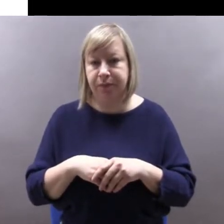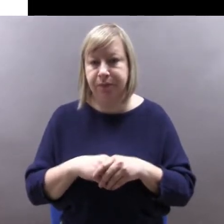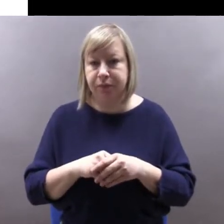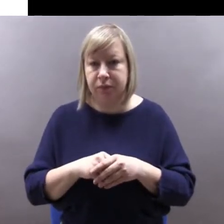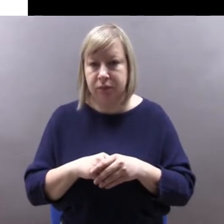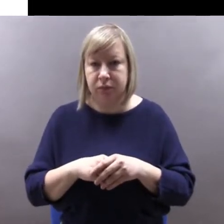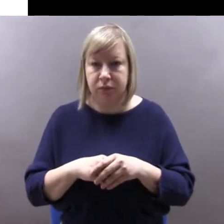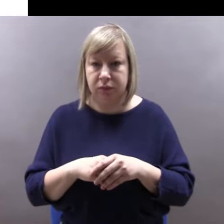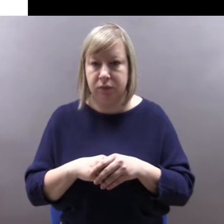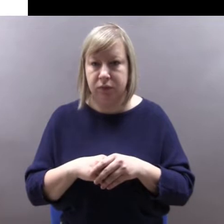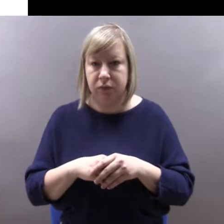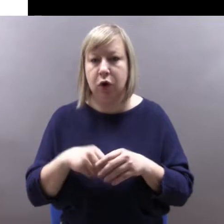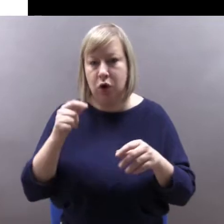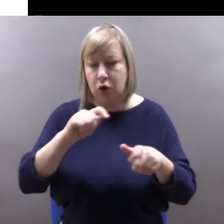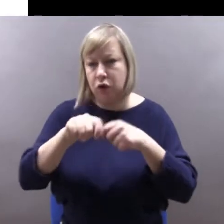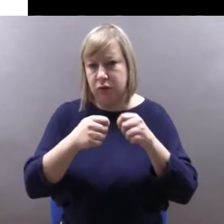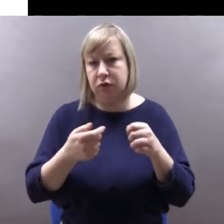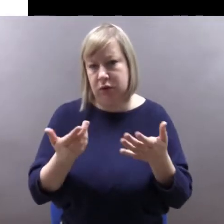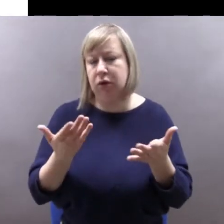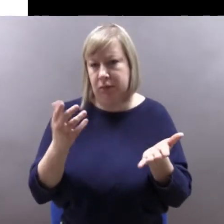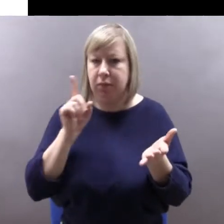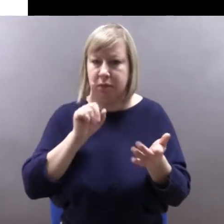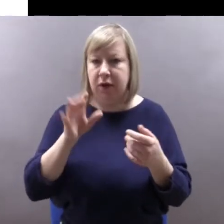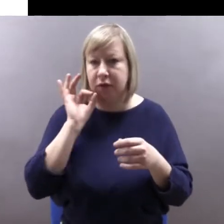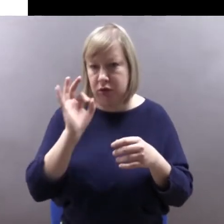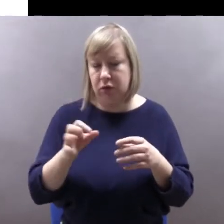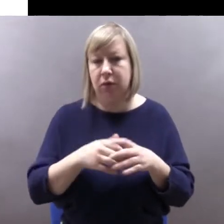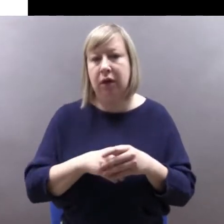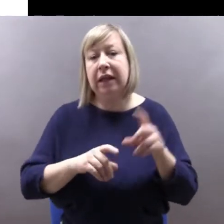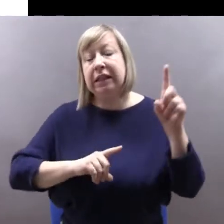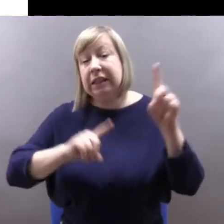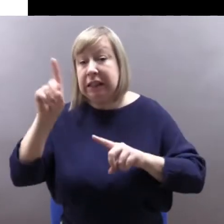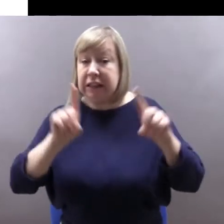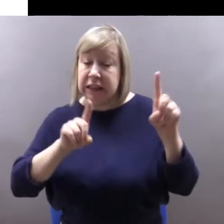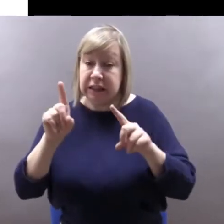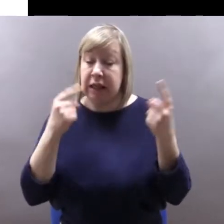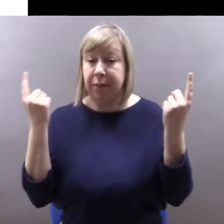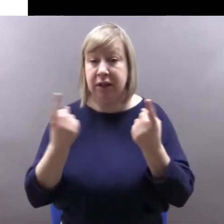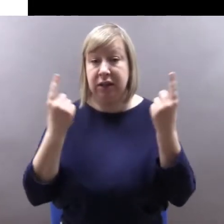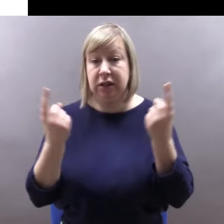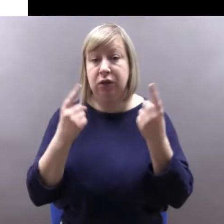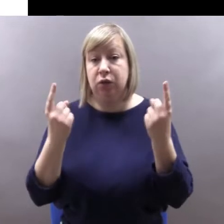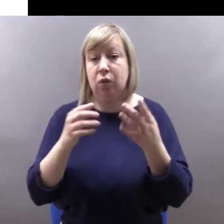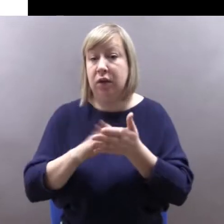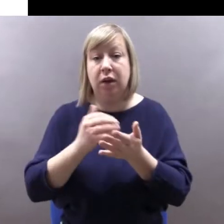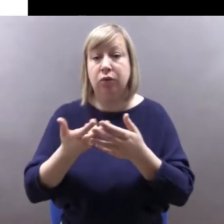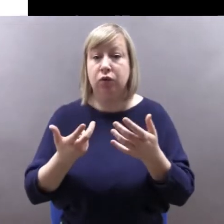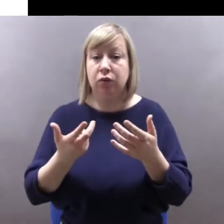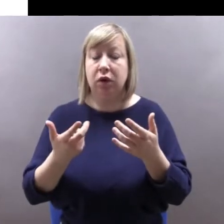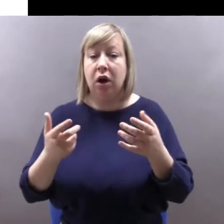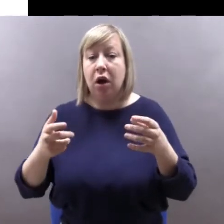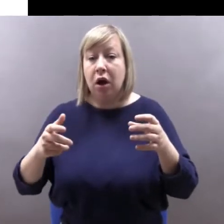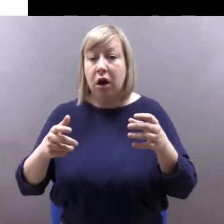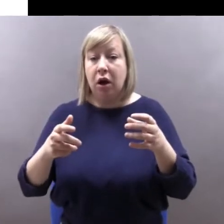przykład elektrycznym ma wątpliwości, czy ta platforma go udźwignie, czy ona jest dostosowana do